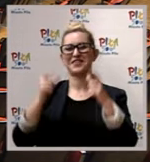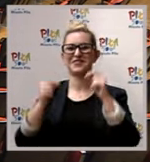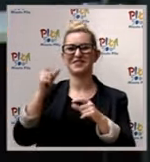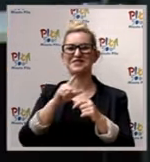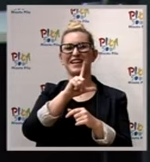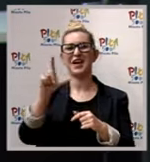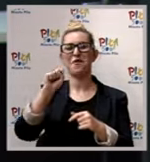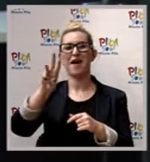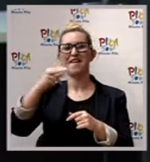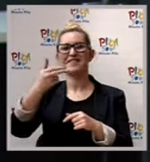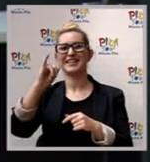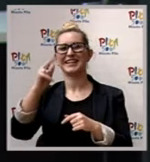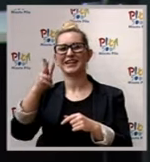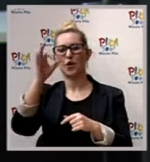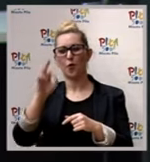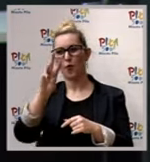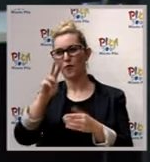w latach